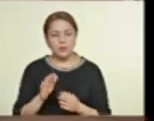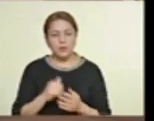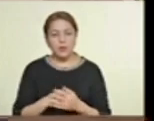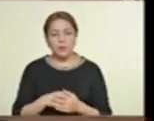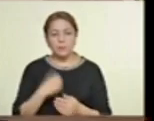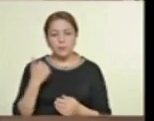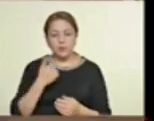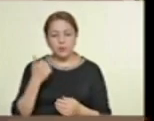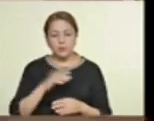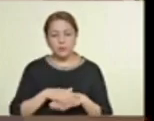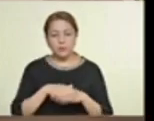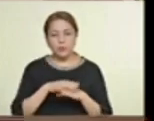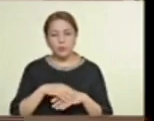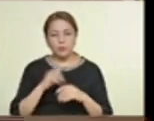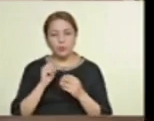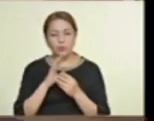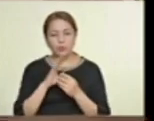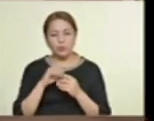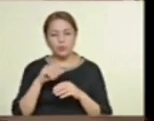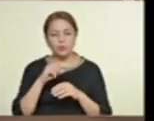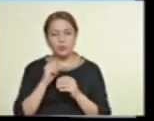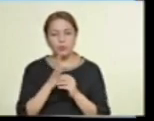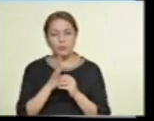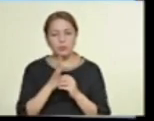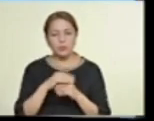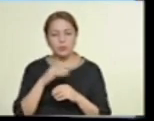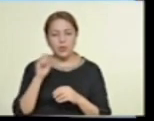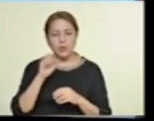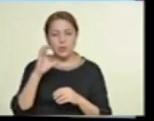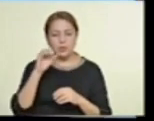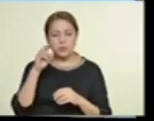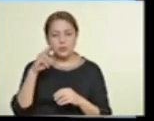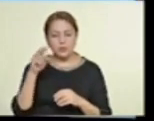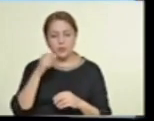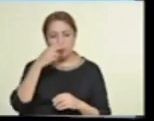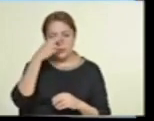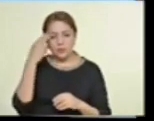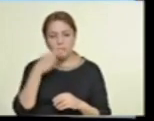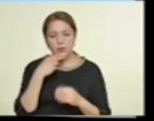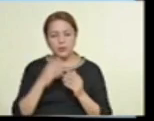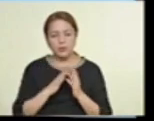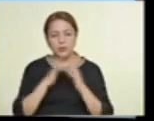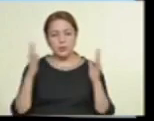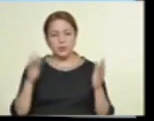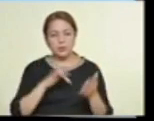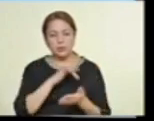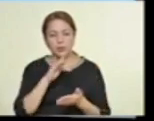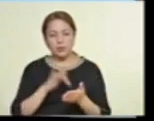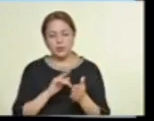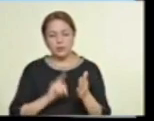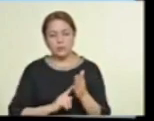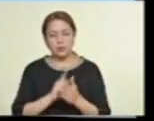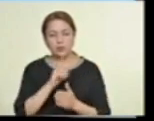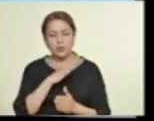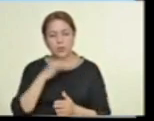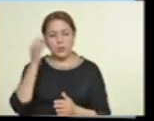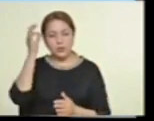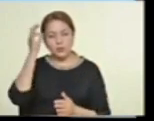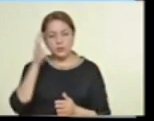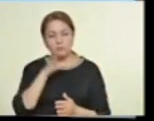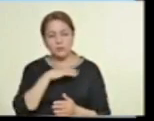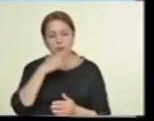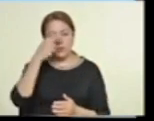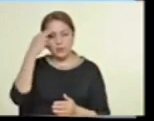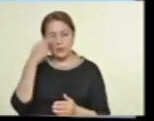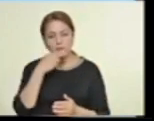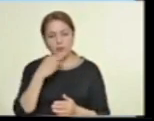banklar 14-15 asrlarda Italiyaning yirik shaharlarida paydo bo'la boshladi. Ya'ni yodingizda bo'lsa, Italiyaning eng